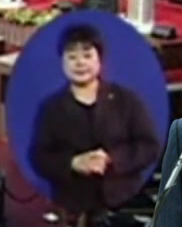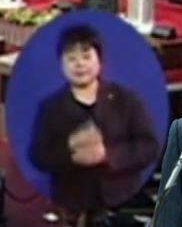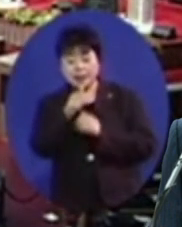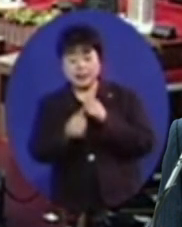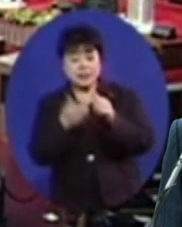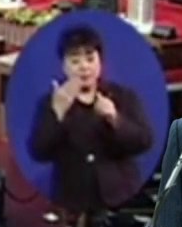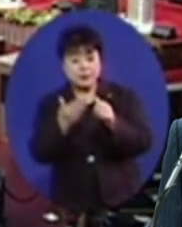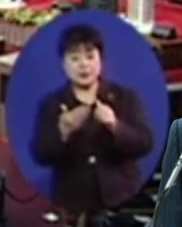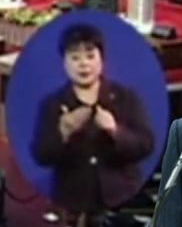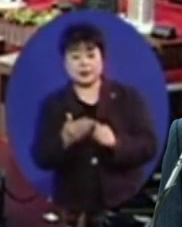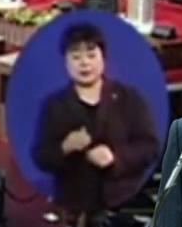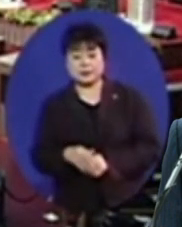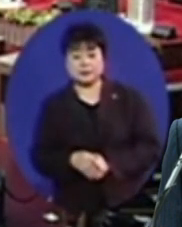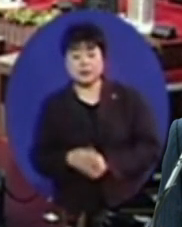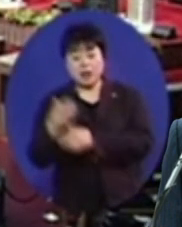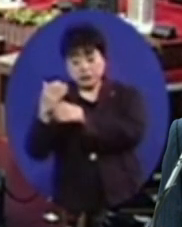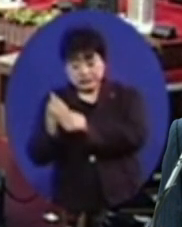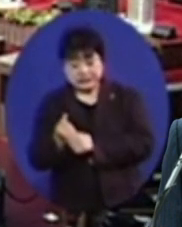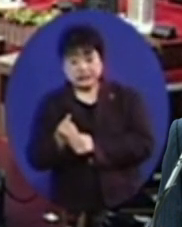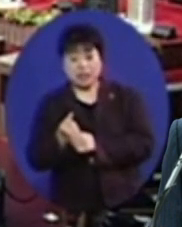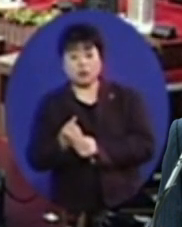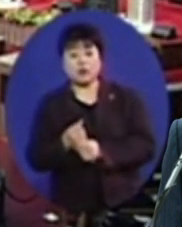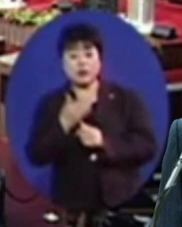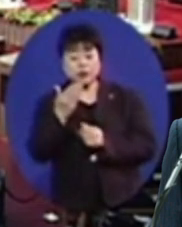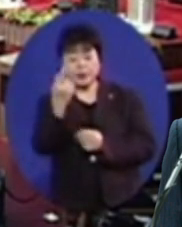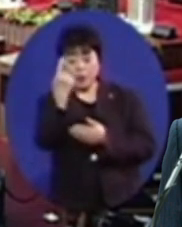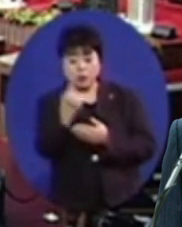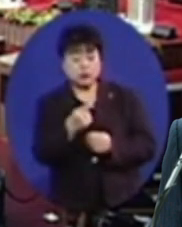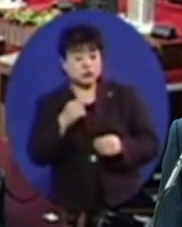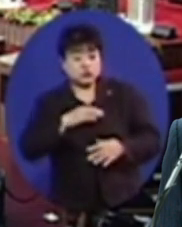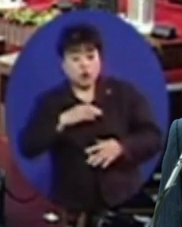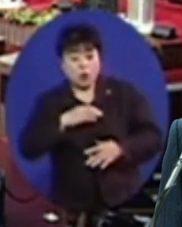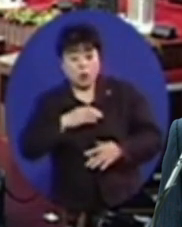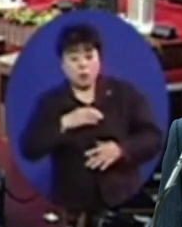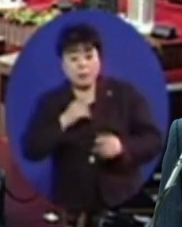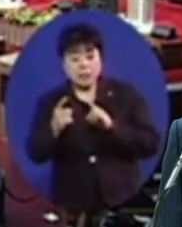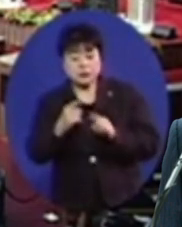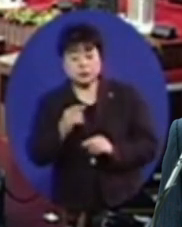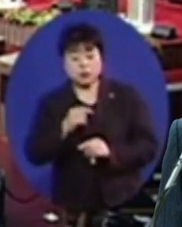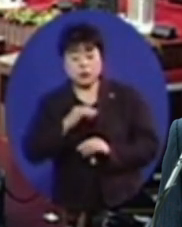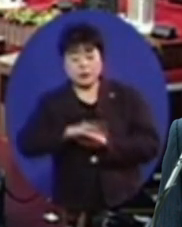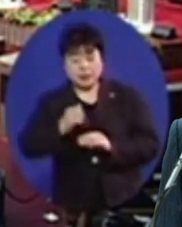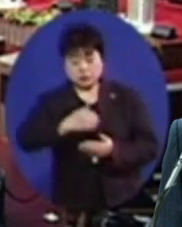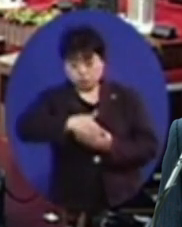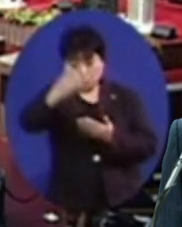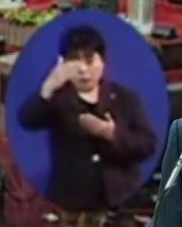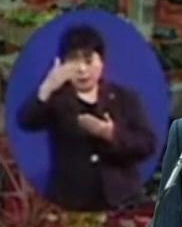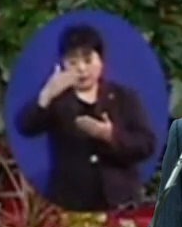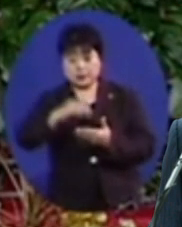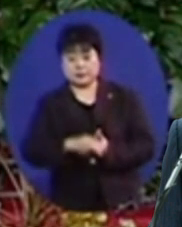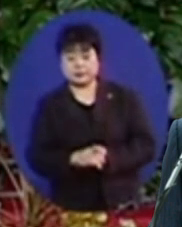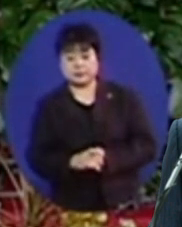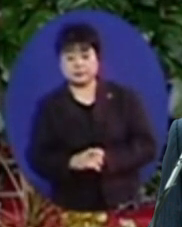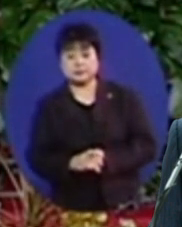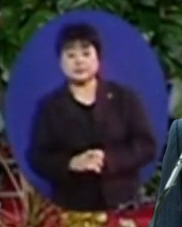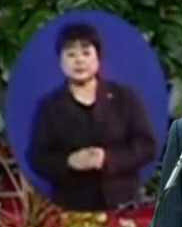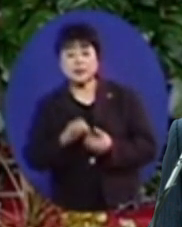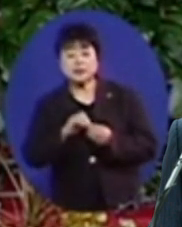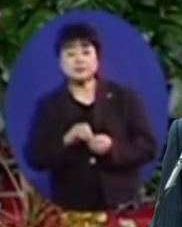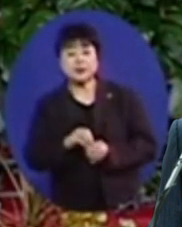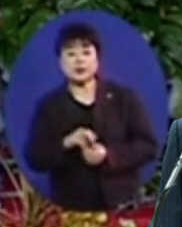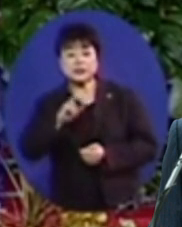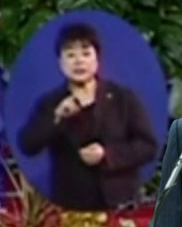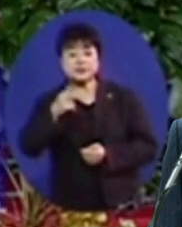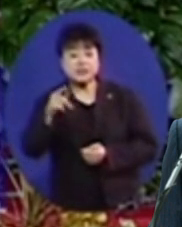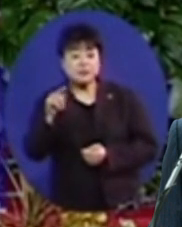하나님께 전적 의지하고 여러분에게 다가오는 두려움을 말씀으로 내쫓아야 돼요. 시편 27편 3절에